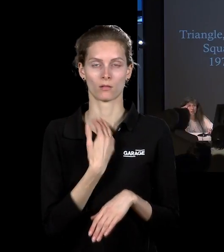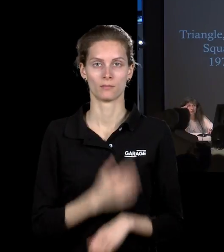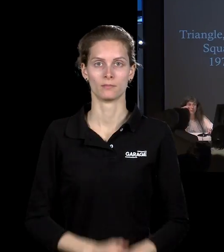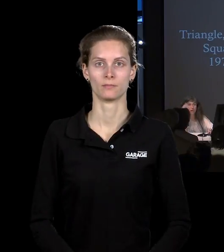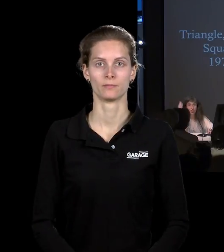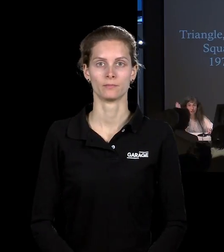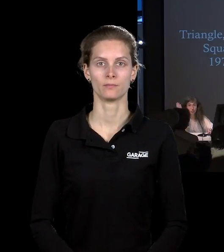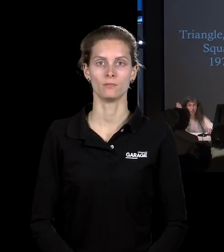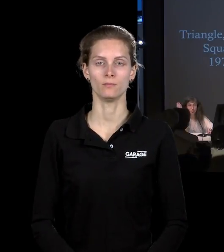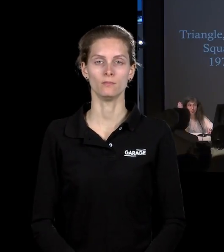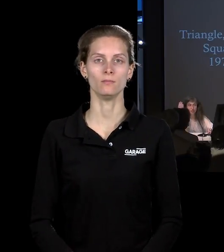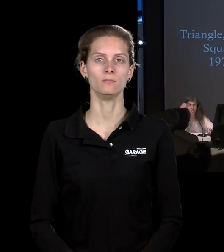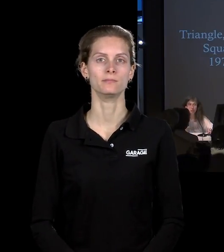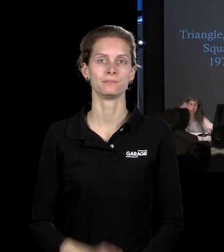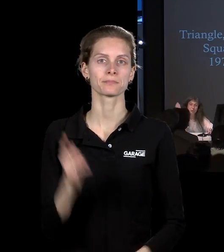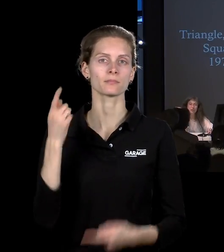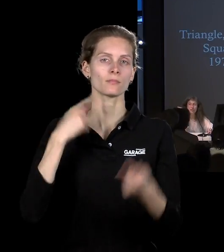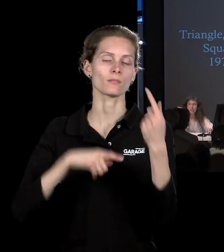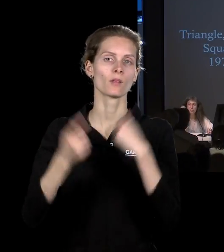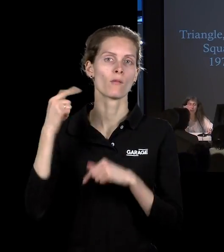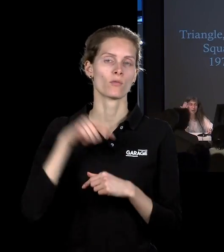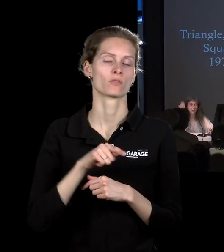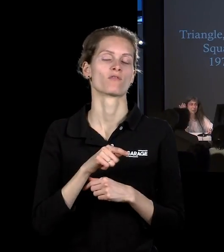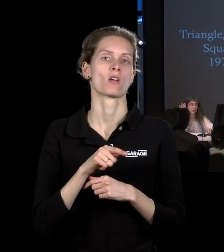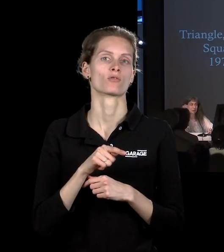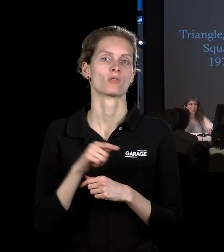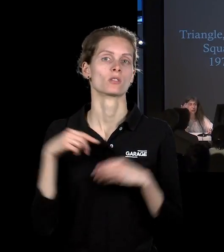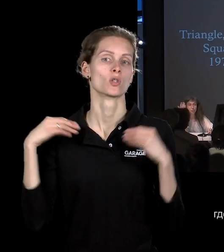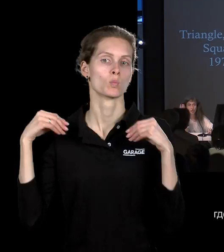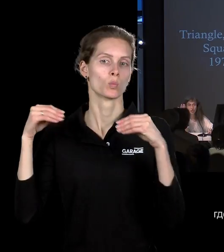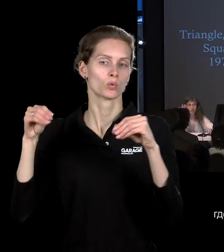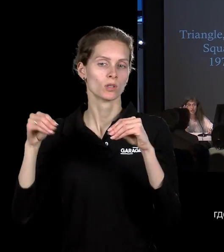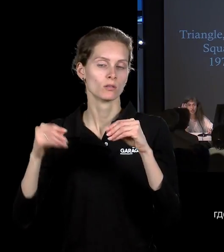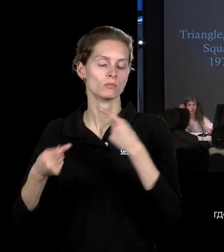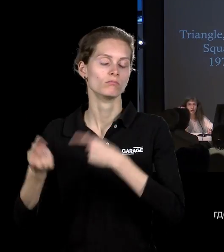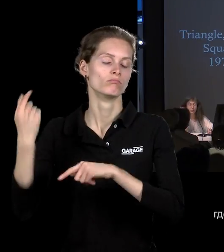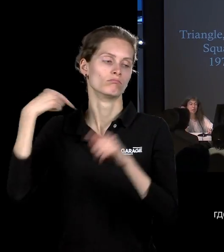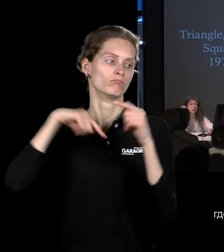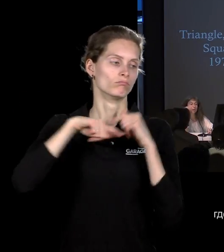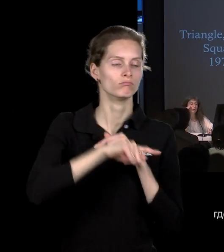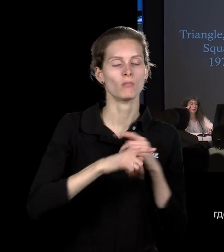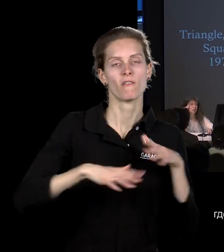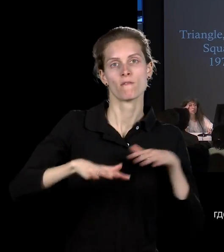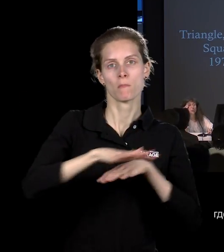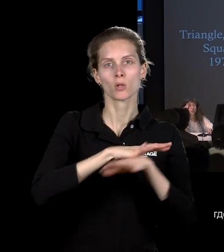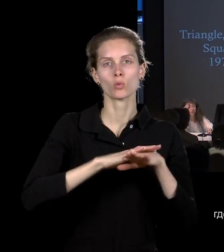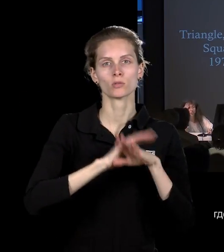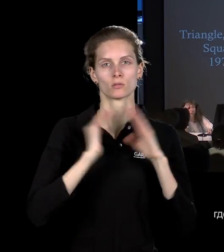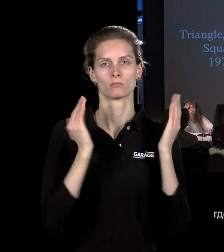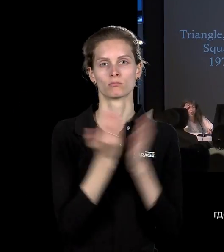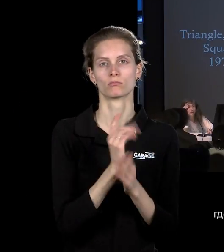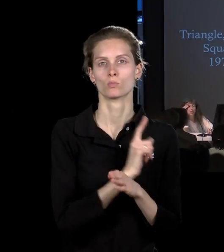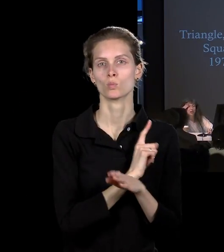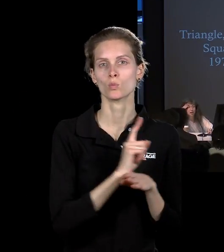Это как бы возвращение Уолтера де Марии как бы из пустыни в галерейное пространство, где он продолжает делать вот такие